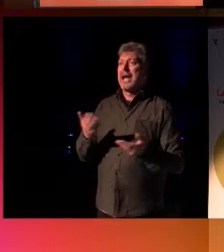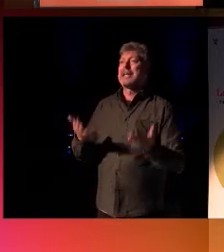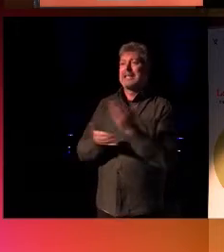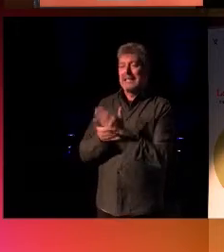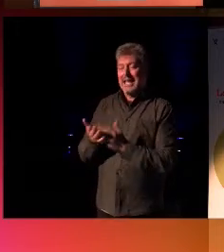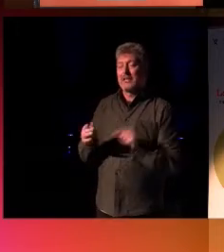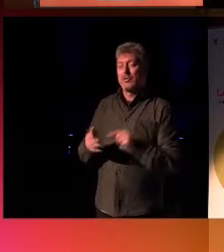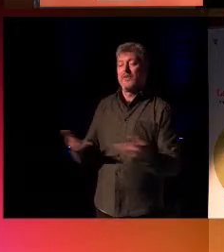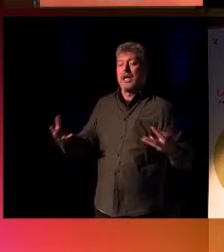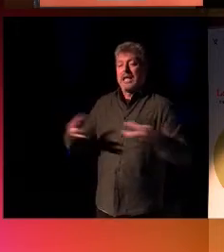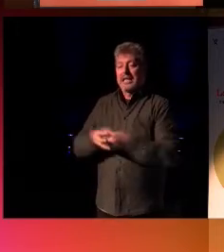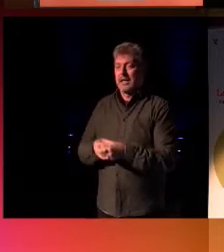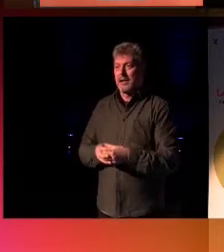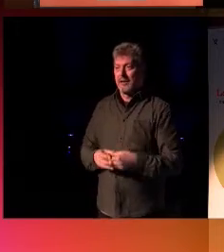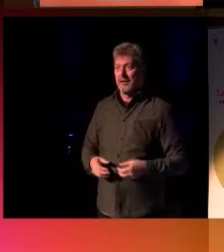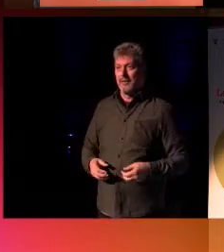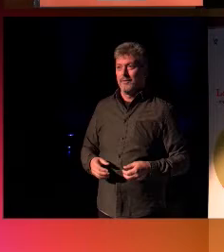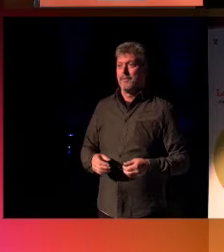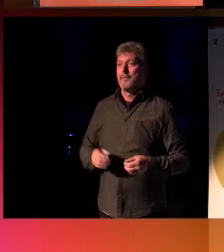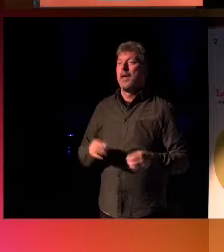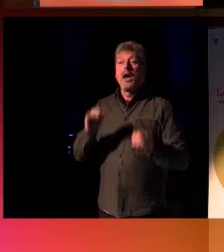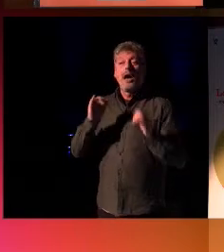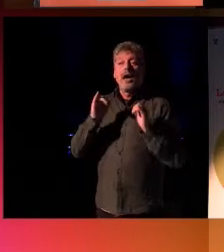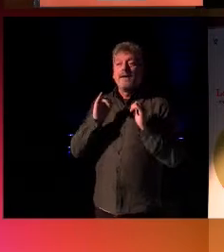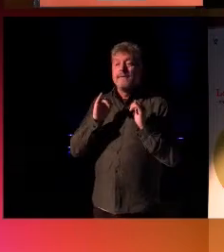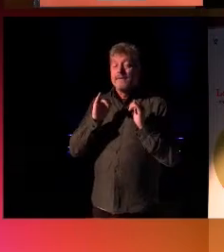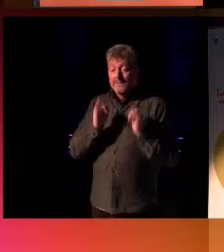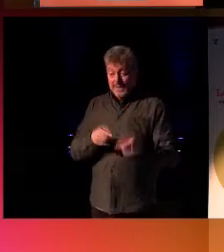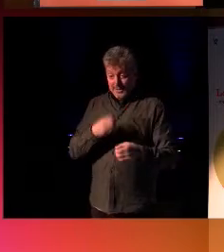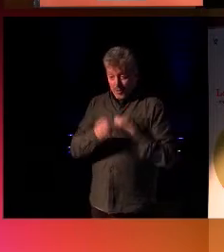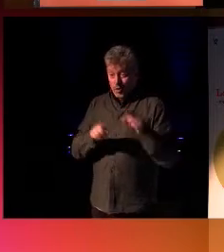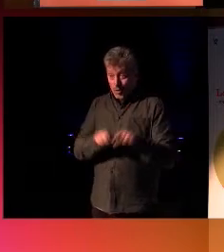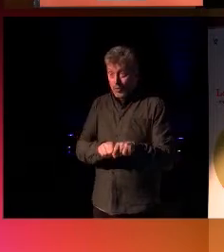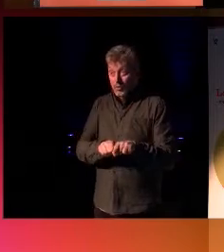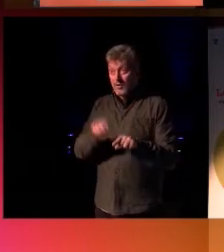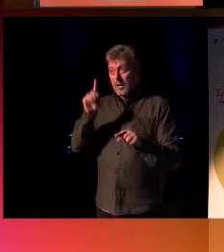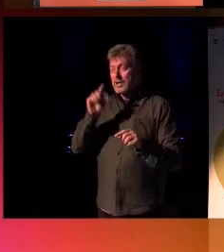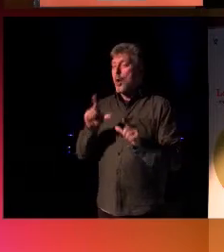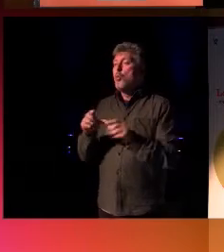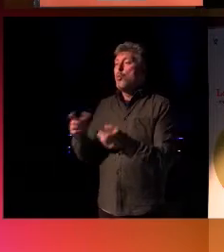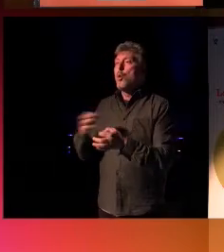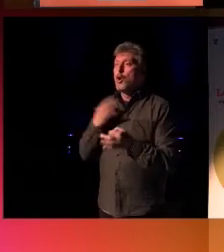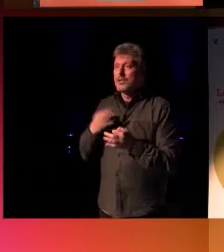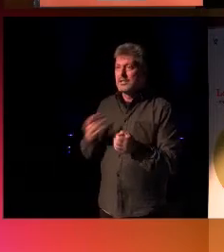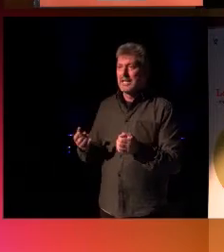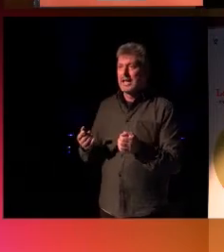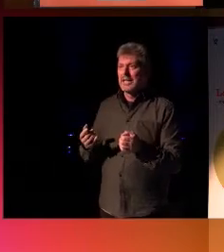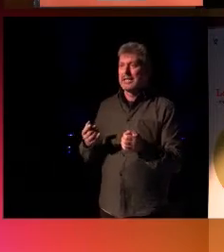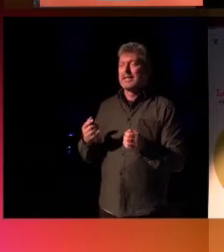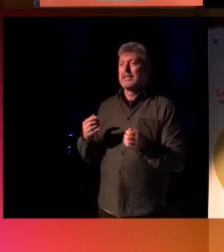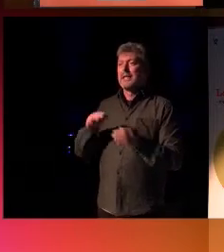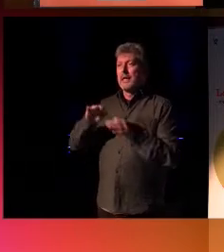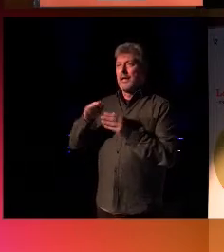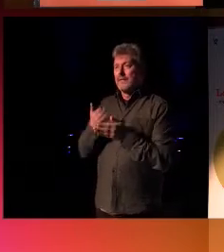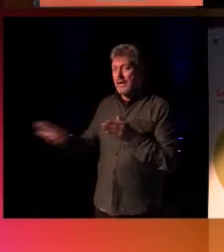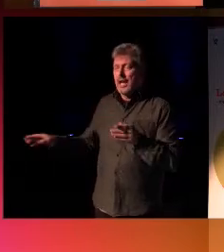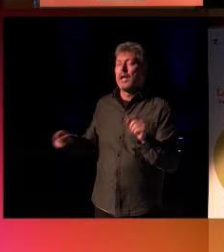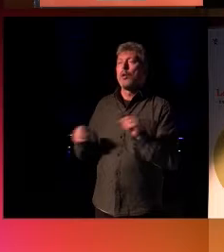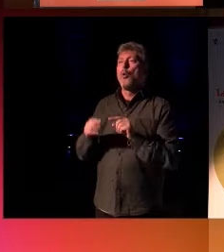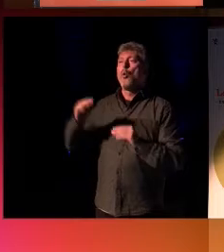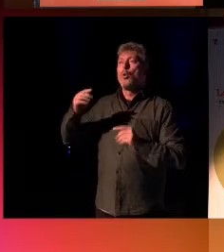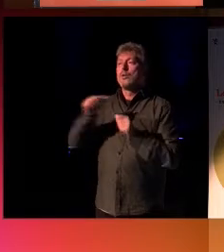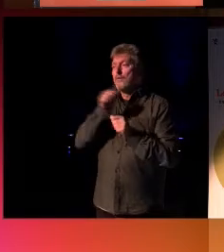Da kan vi få ned den uønskede og kanskje også ubevisste variasjonen, og vi kan ha et bevisst forhold til den. Nøkkelen ligger da i